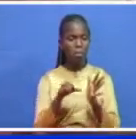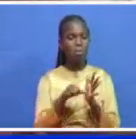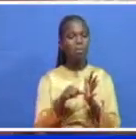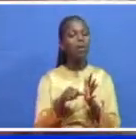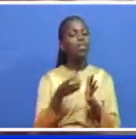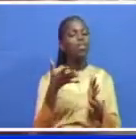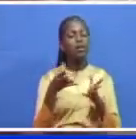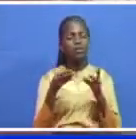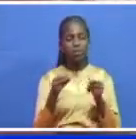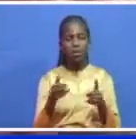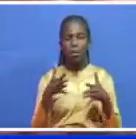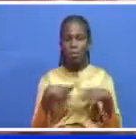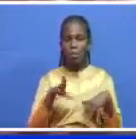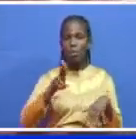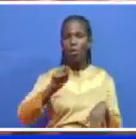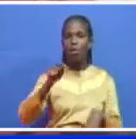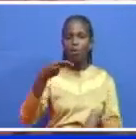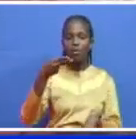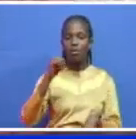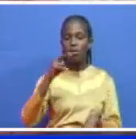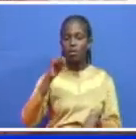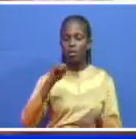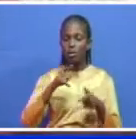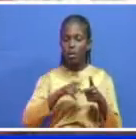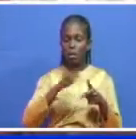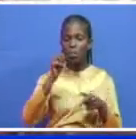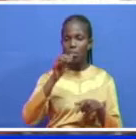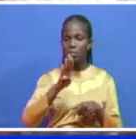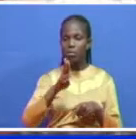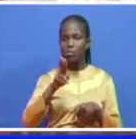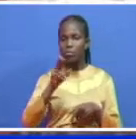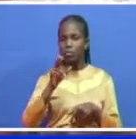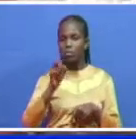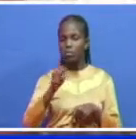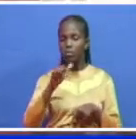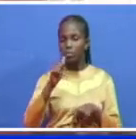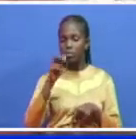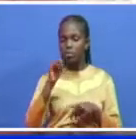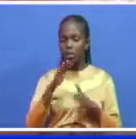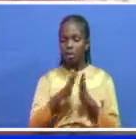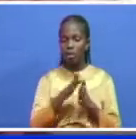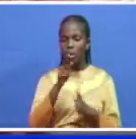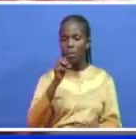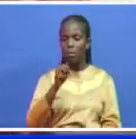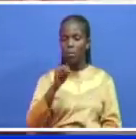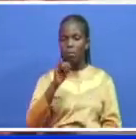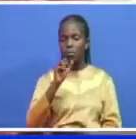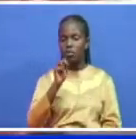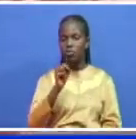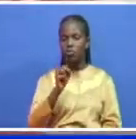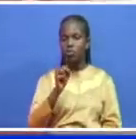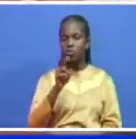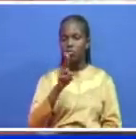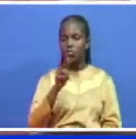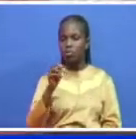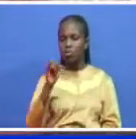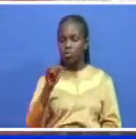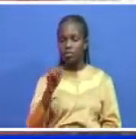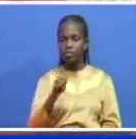Na ndumao zi ne muzea ne muzo ne ni me uye wonu meba. Na meazia mama mino uwe hinde to ingime